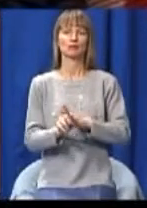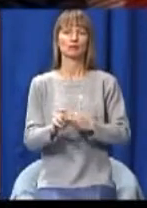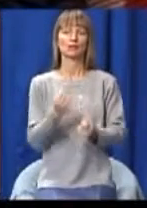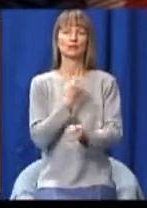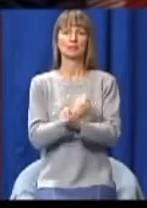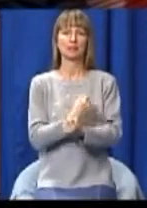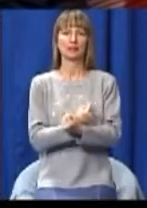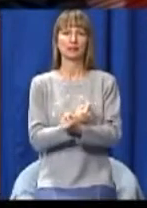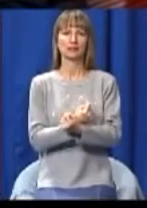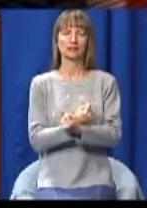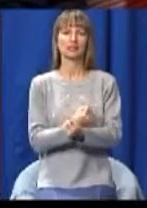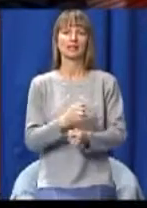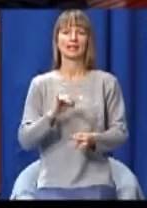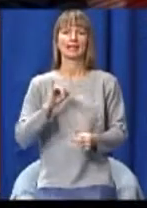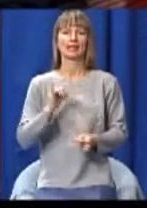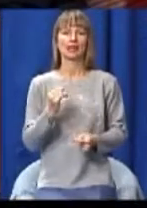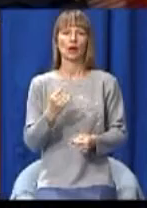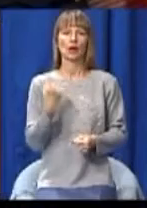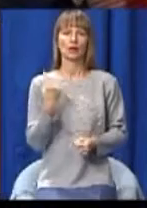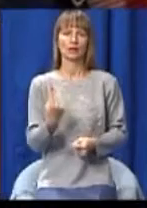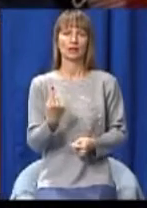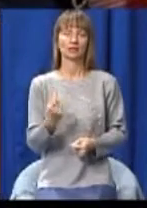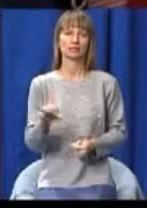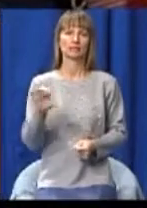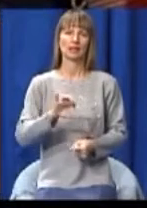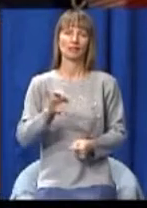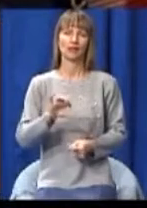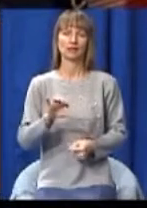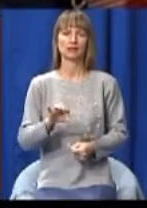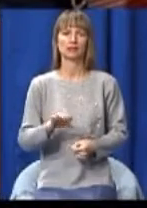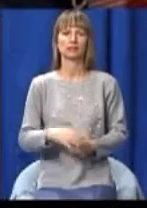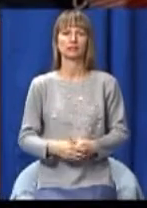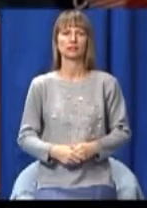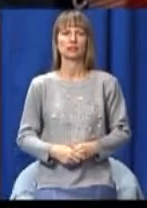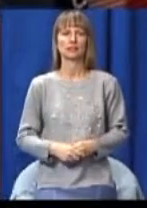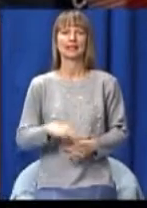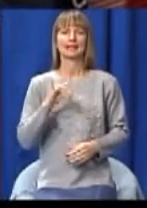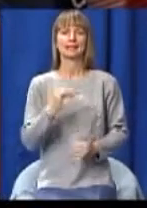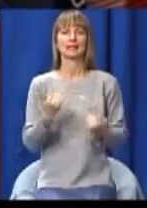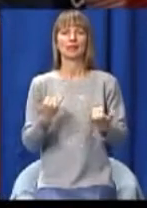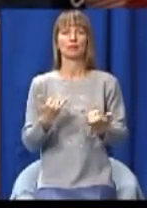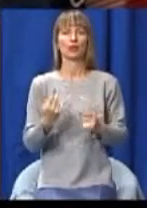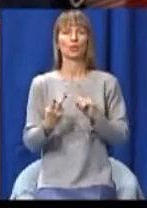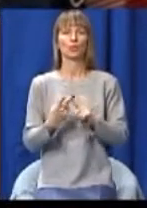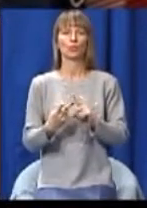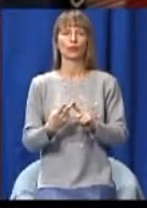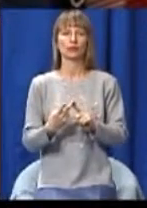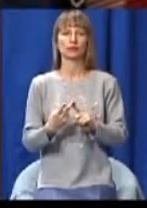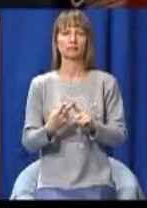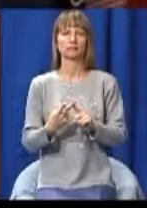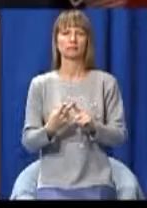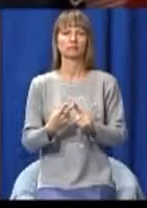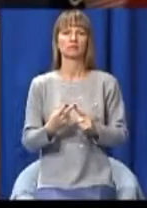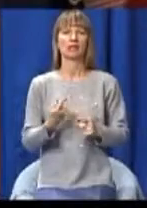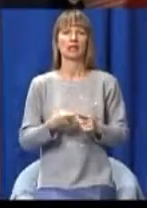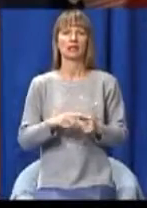спирт. Давайте. І один наливайте сюди. І тепер другий.